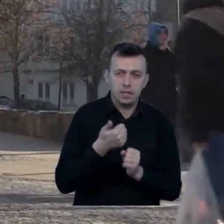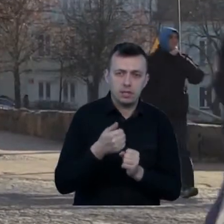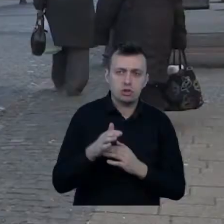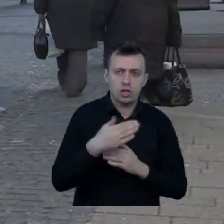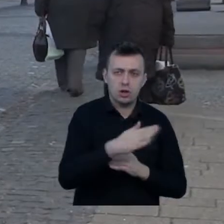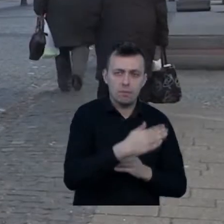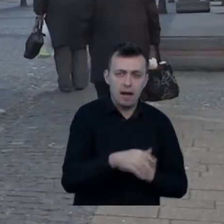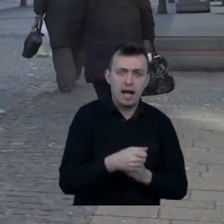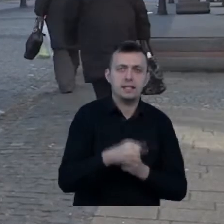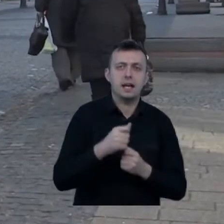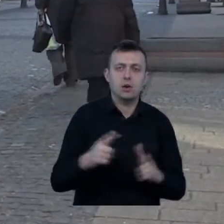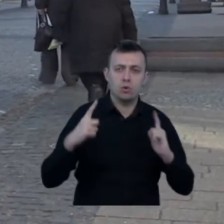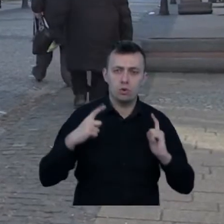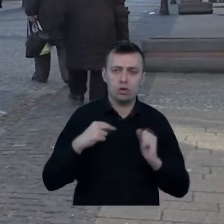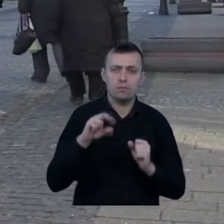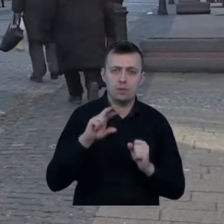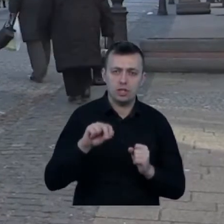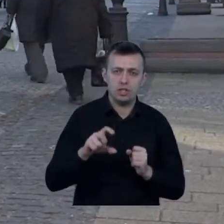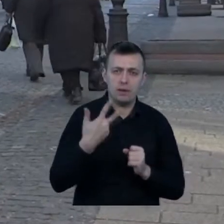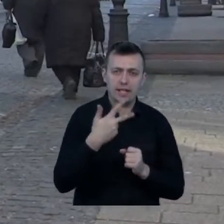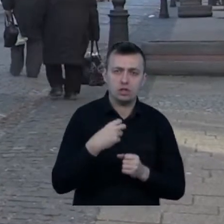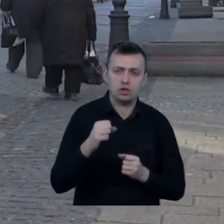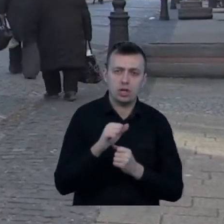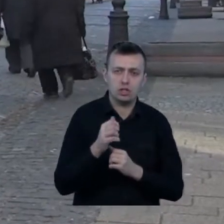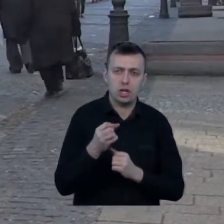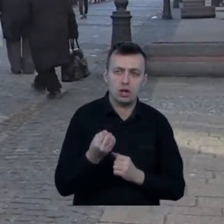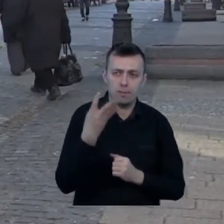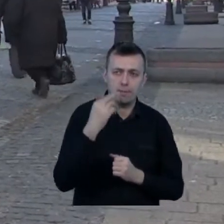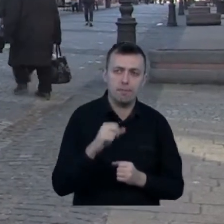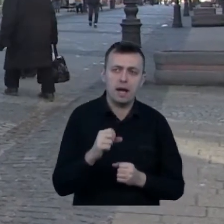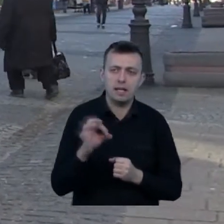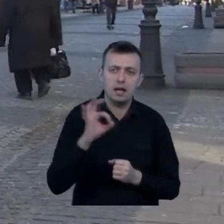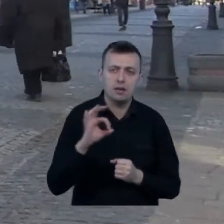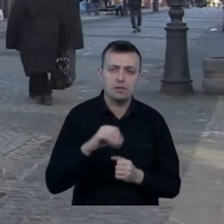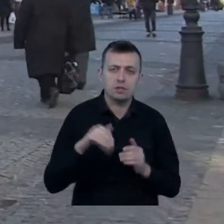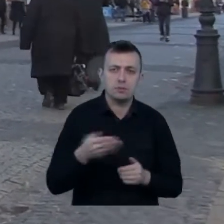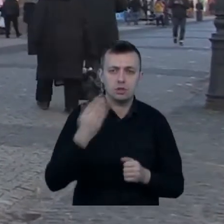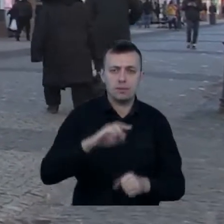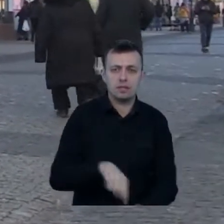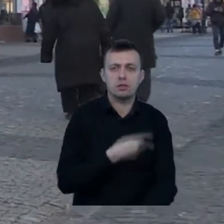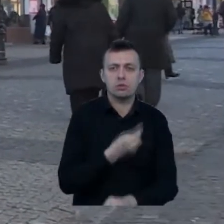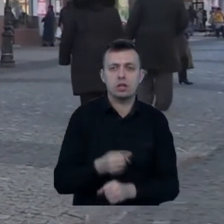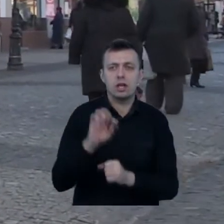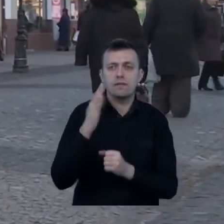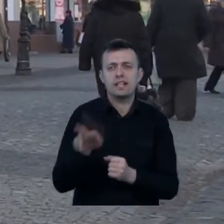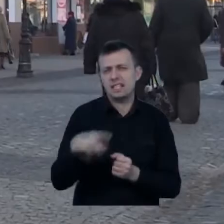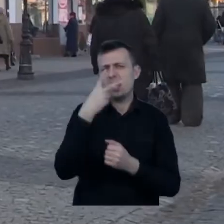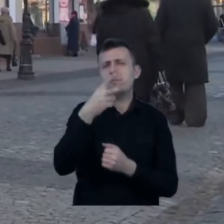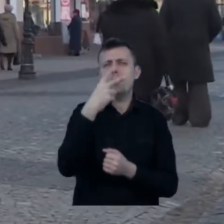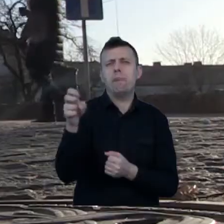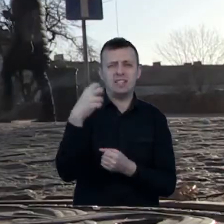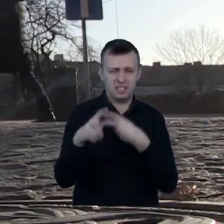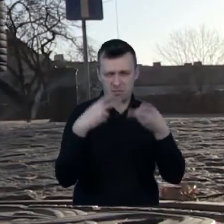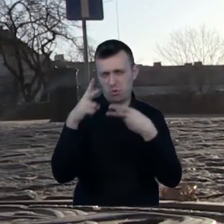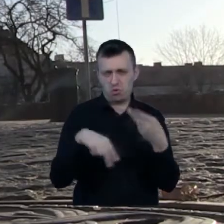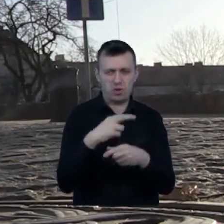żadnego urlopu. Prawdziwa gratka to maj. 1 maja w poniedziałek i 3 maja w środę pozwalają na uzyskanie 9 dni wolnych dzięki 3 dniom